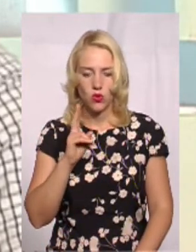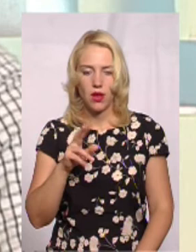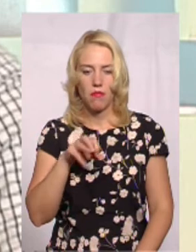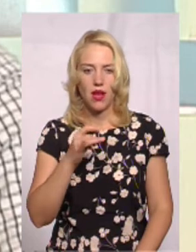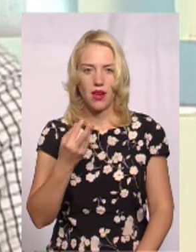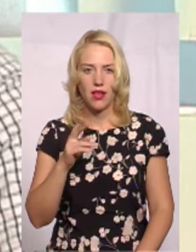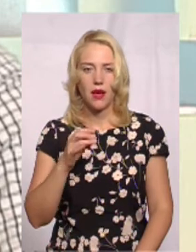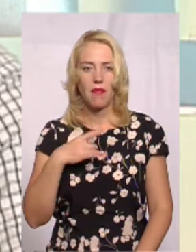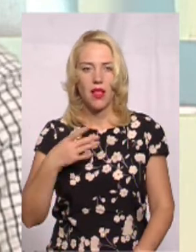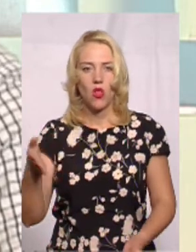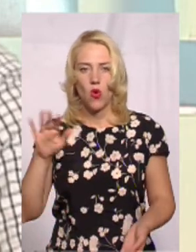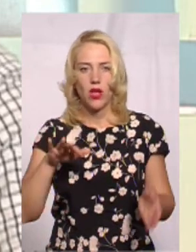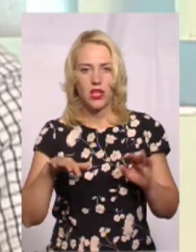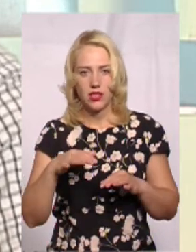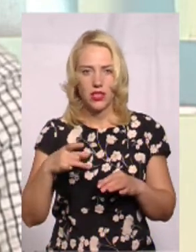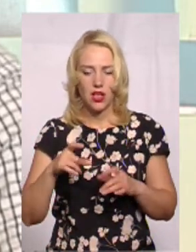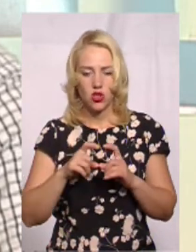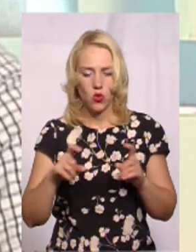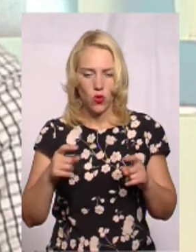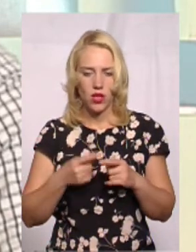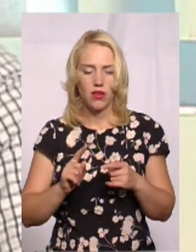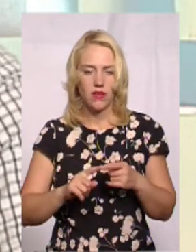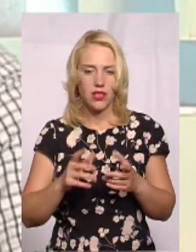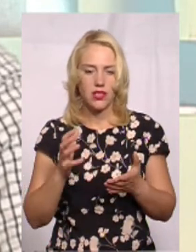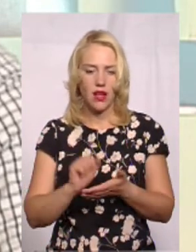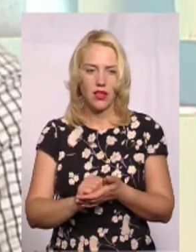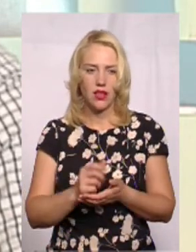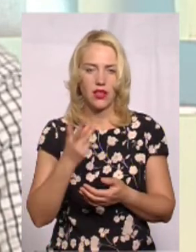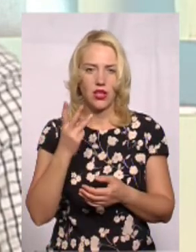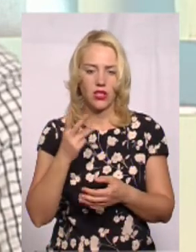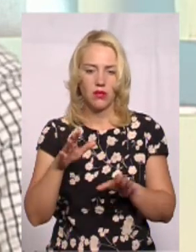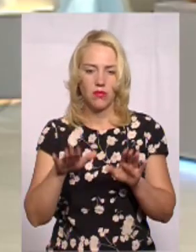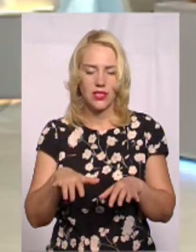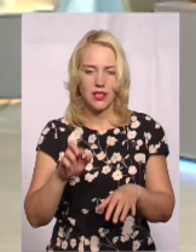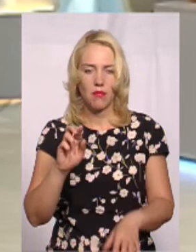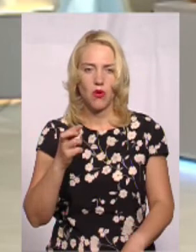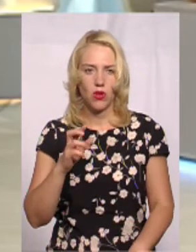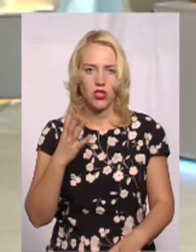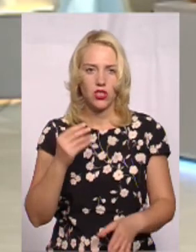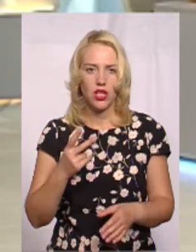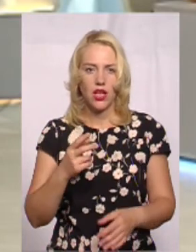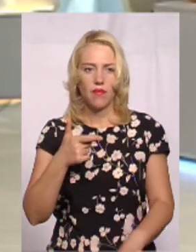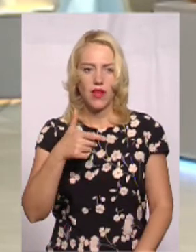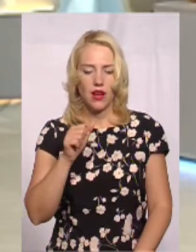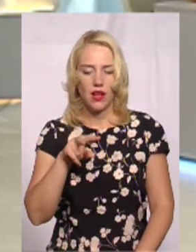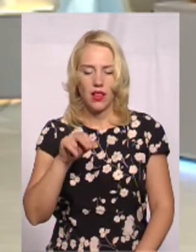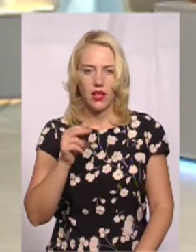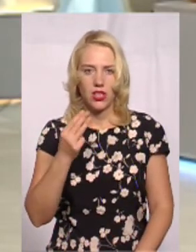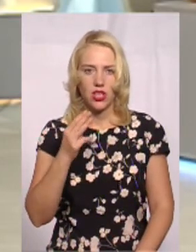Білогірської школи, завоювала на Всеукраїнській олімпіаді 2-е місце з біології. Ще яскравіший приклад. Галиш